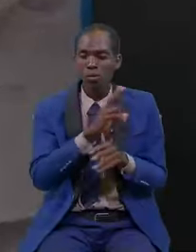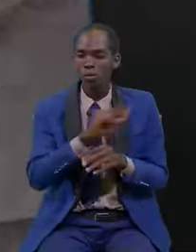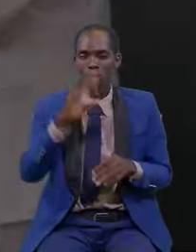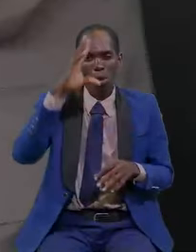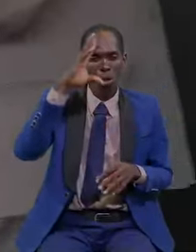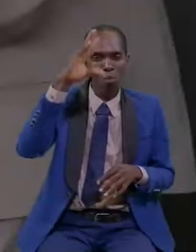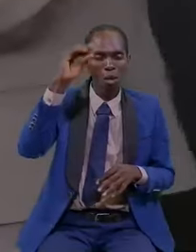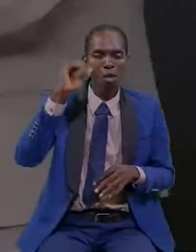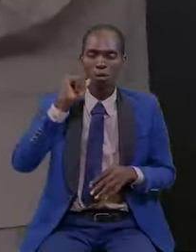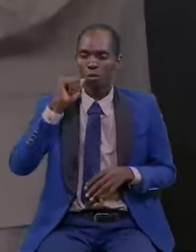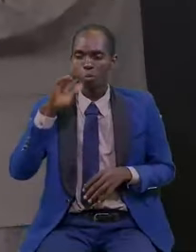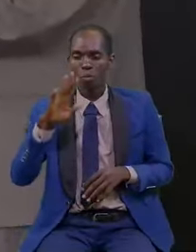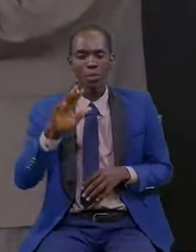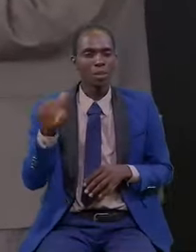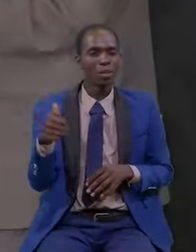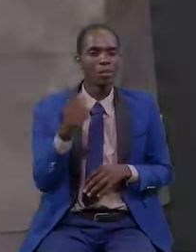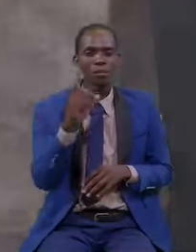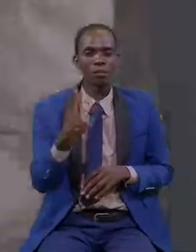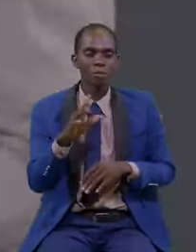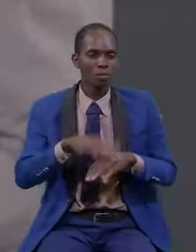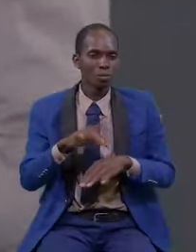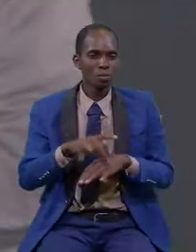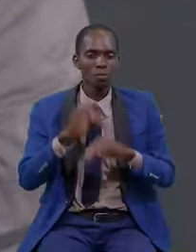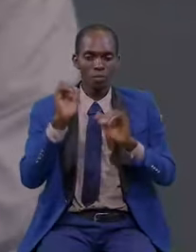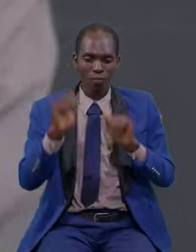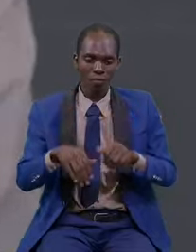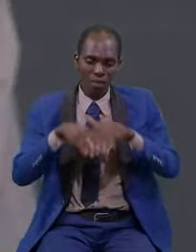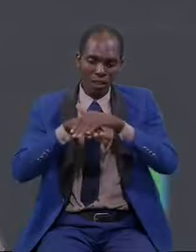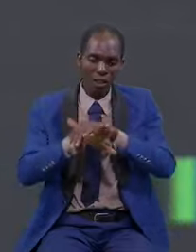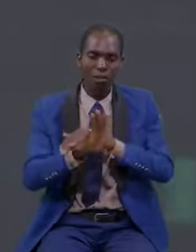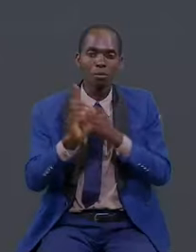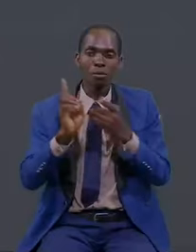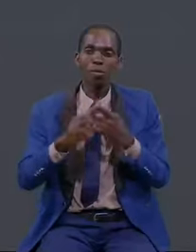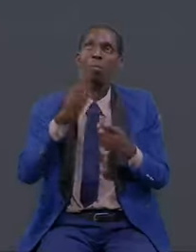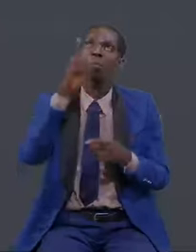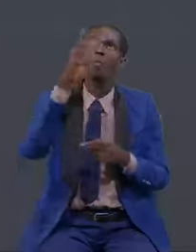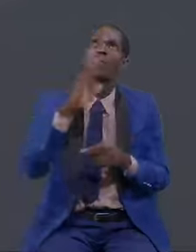aucun homme, personne sur terre ne peut entrer en présence de Dieu. Pourquoi?